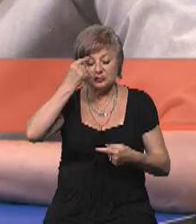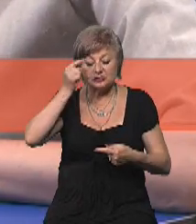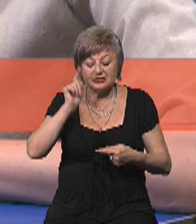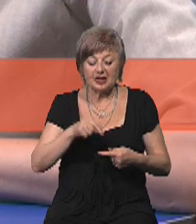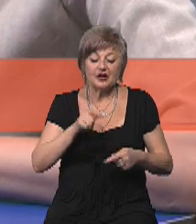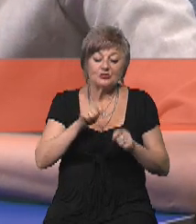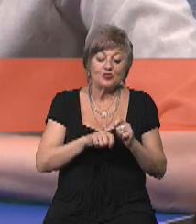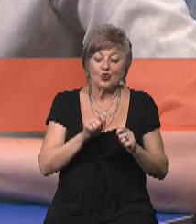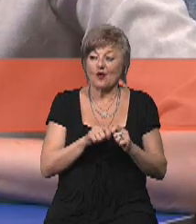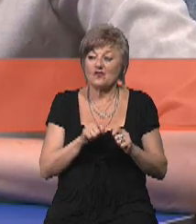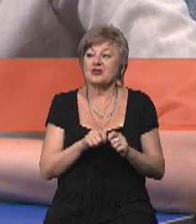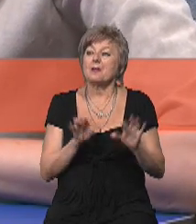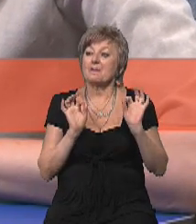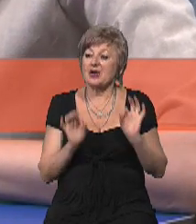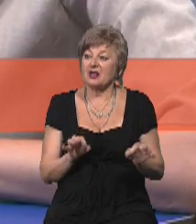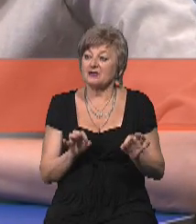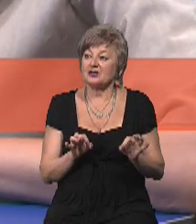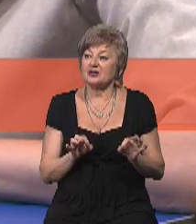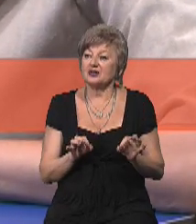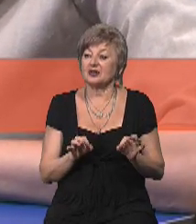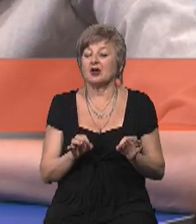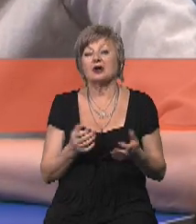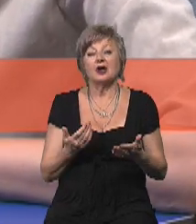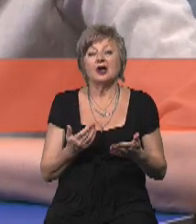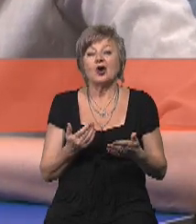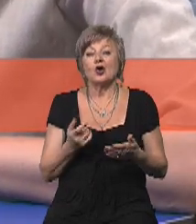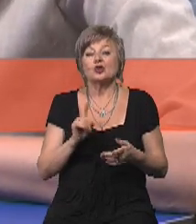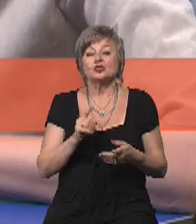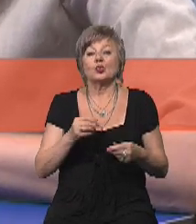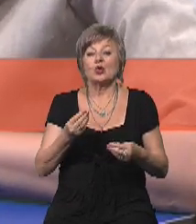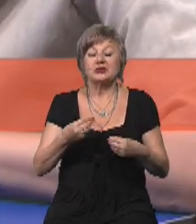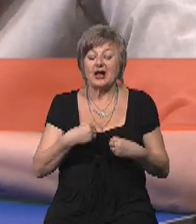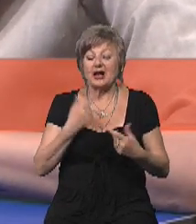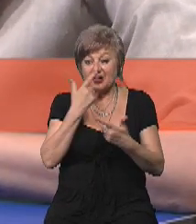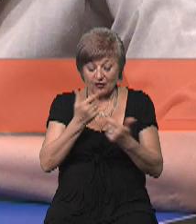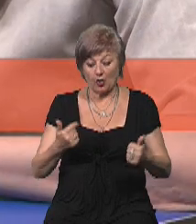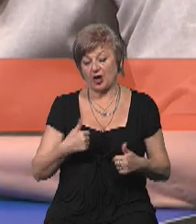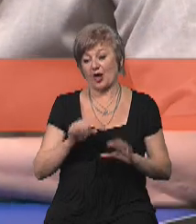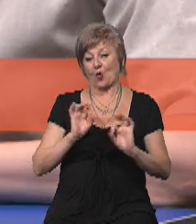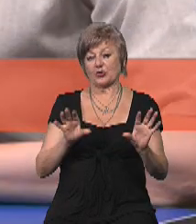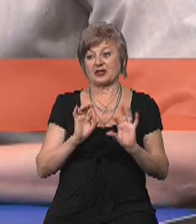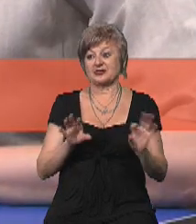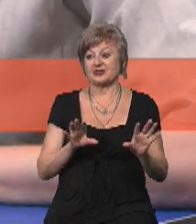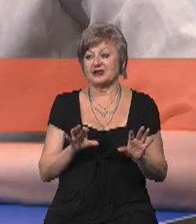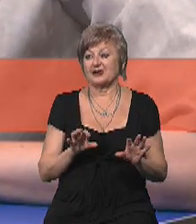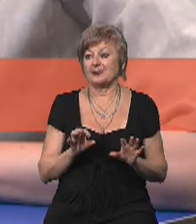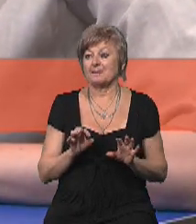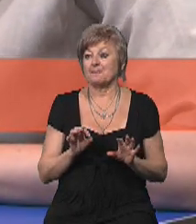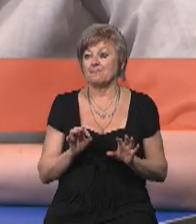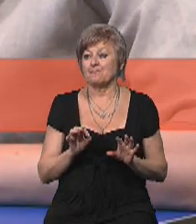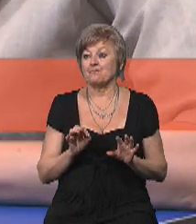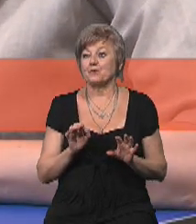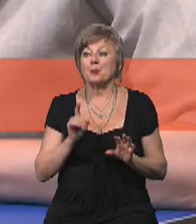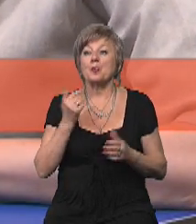нужно прикладывать к ним объективность. У цих даних не було такої детальної інформації, як вона у вас. Я вам об'яснив, чому. То есть там нічого такого